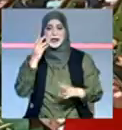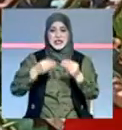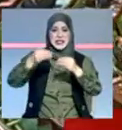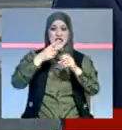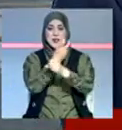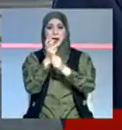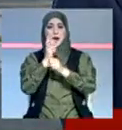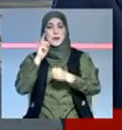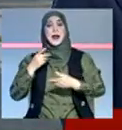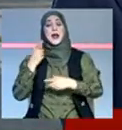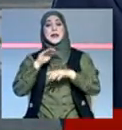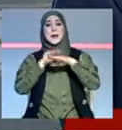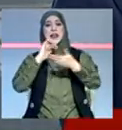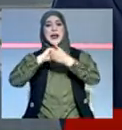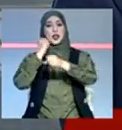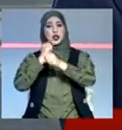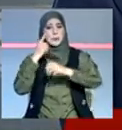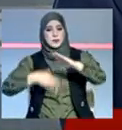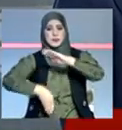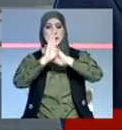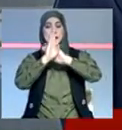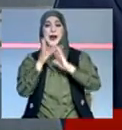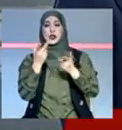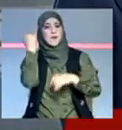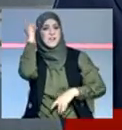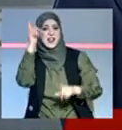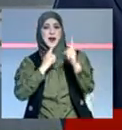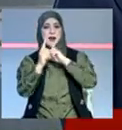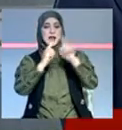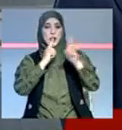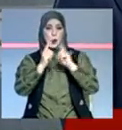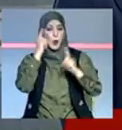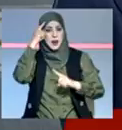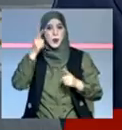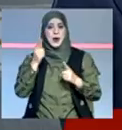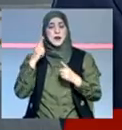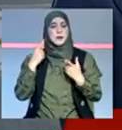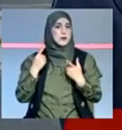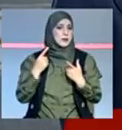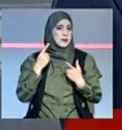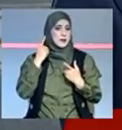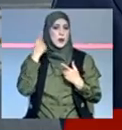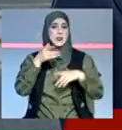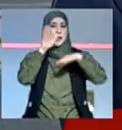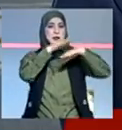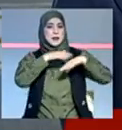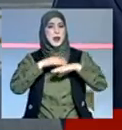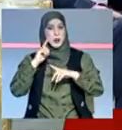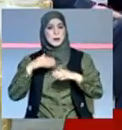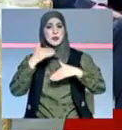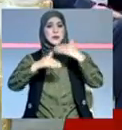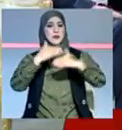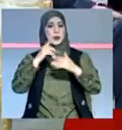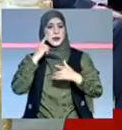العام التونسي للشغل الى اطلاق مبادره للحوار مكانها وسط دعوه الى استثناء